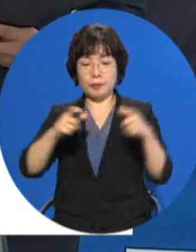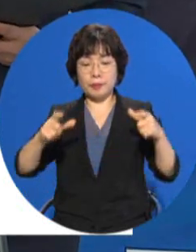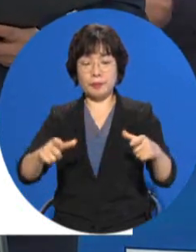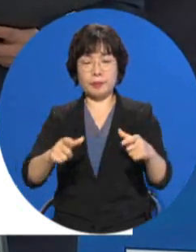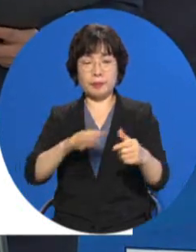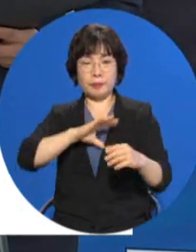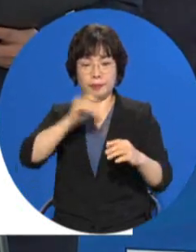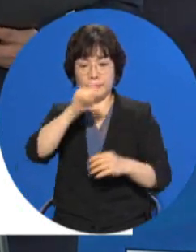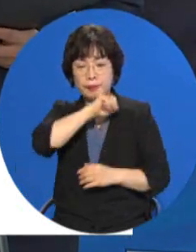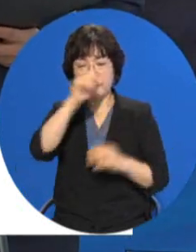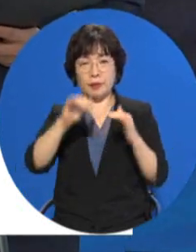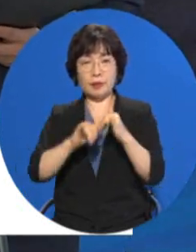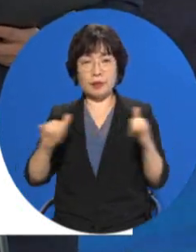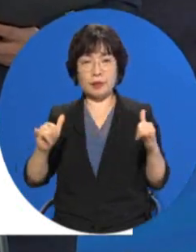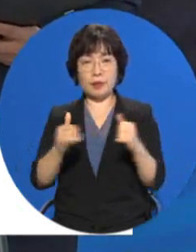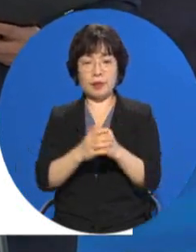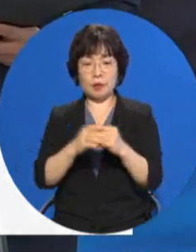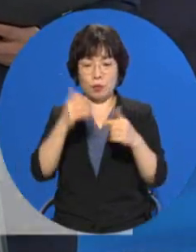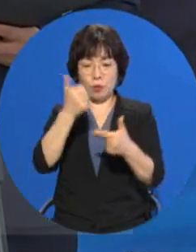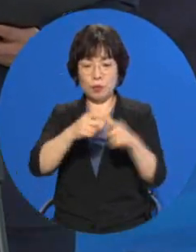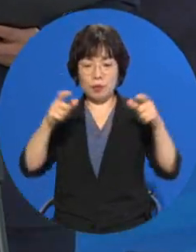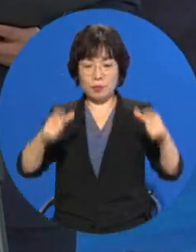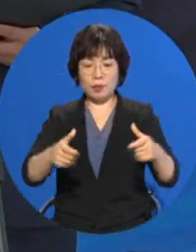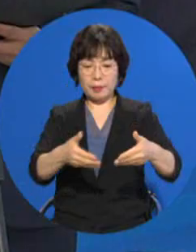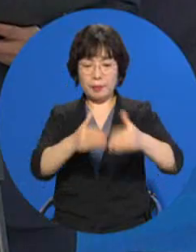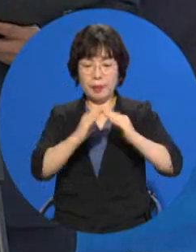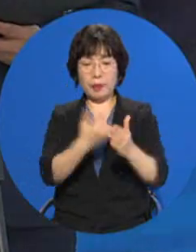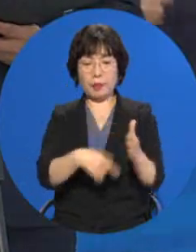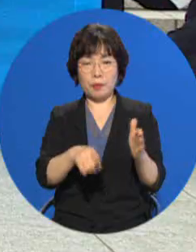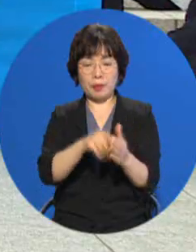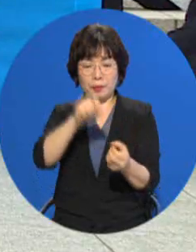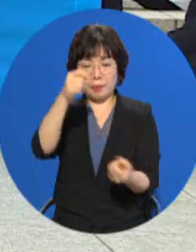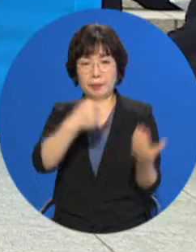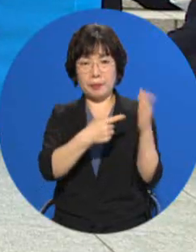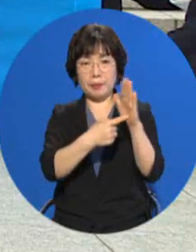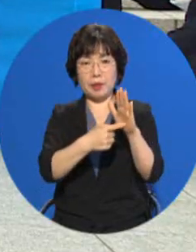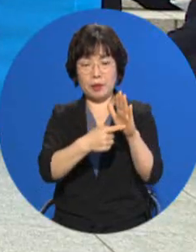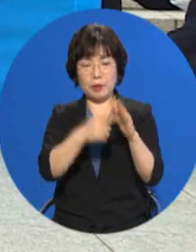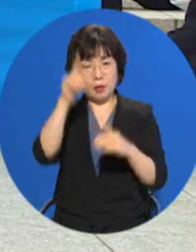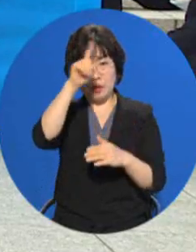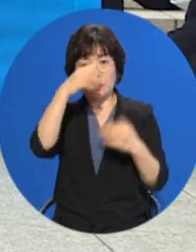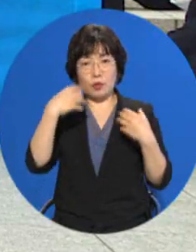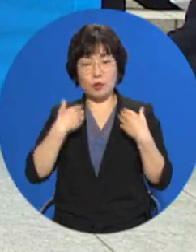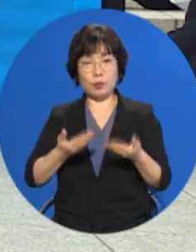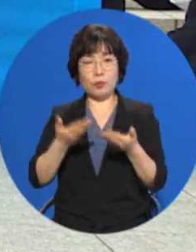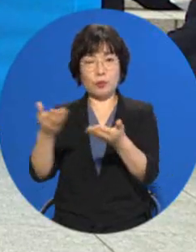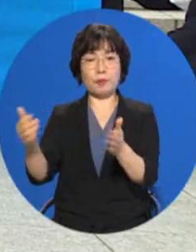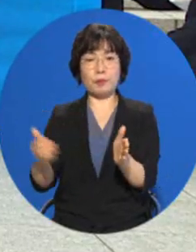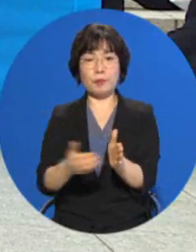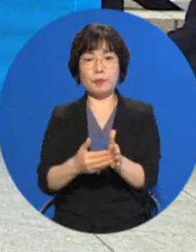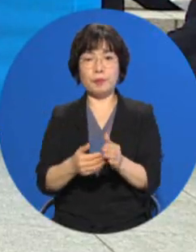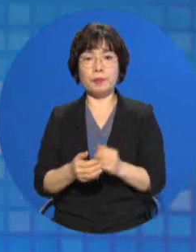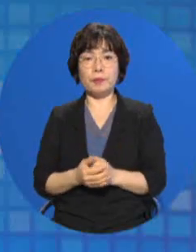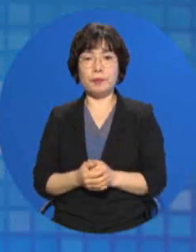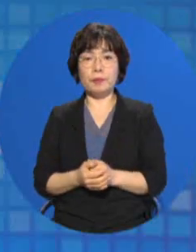당선인들은 방사광 가속기 호남권 구축 건의문을 발표하고 청와대와 정부에 전달했습니다.